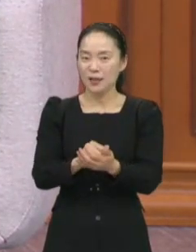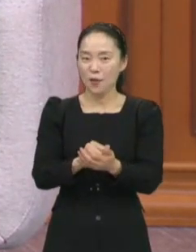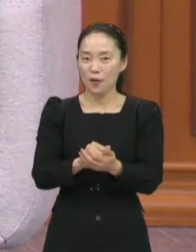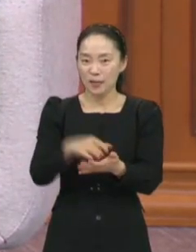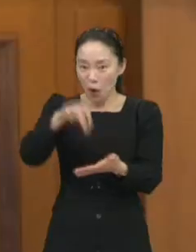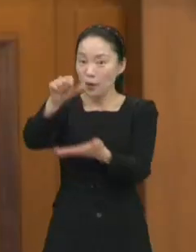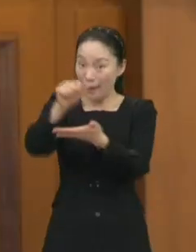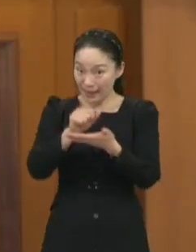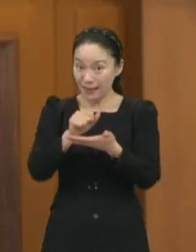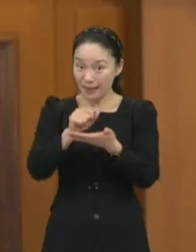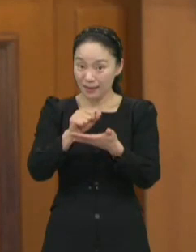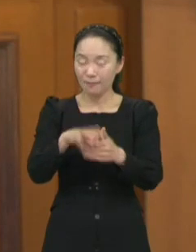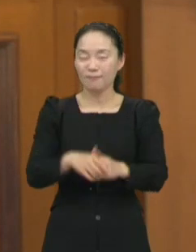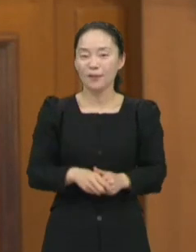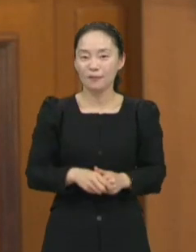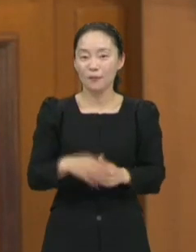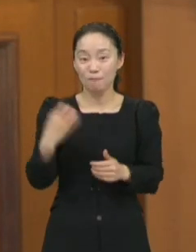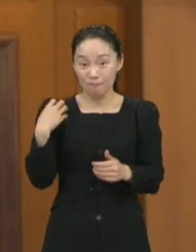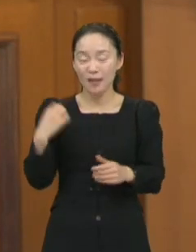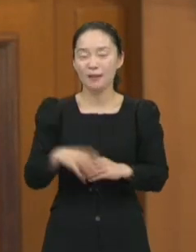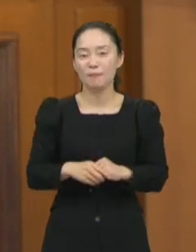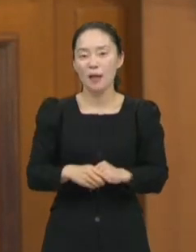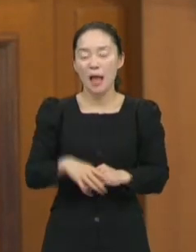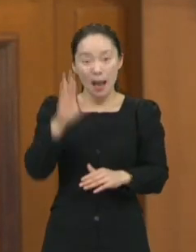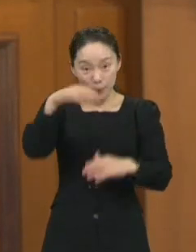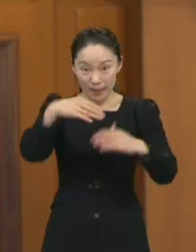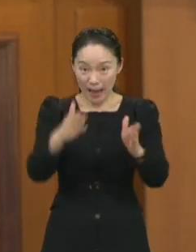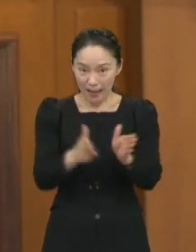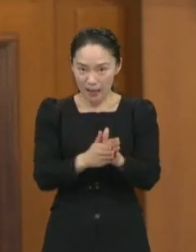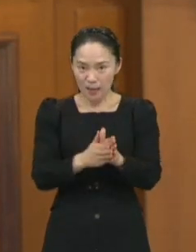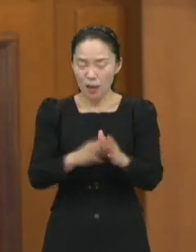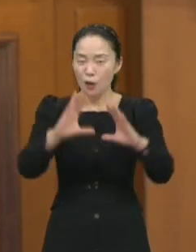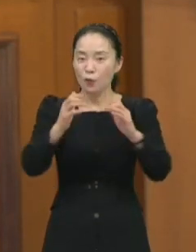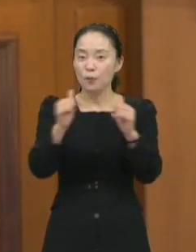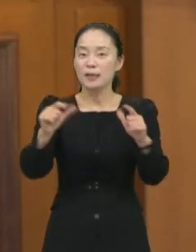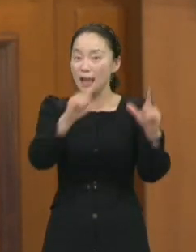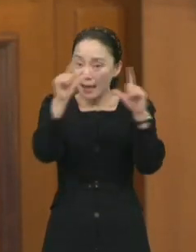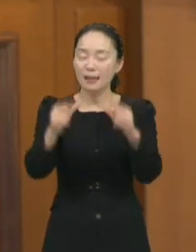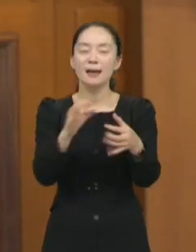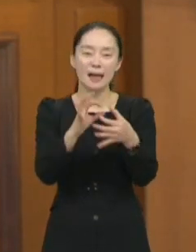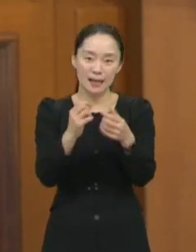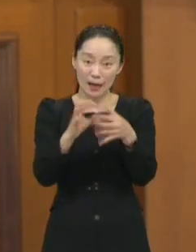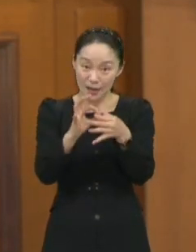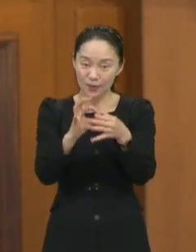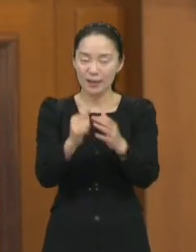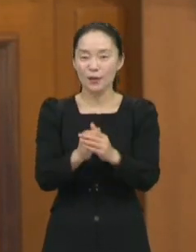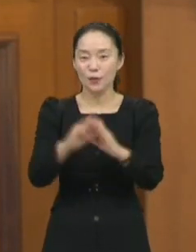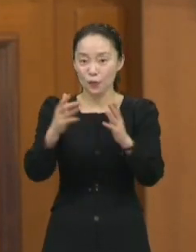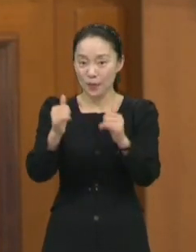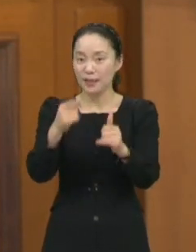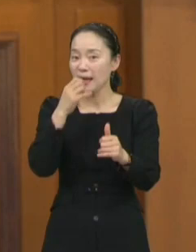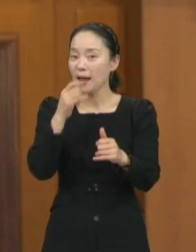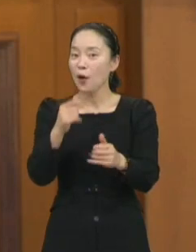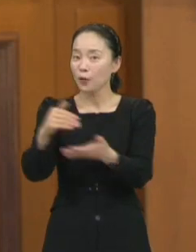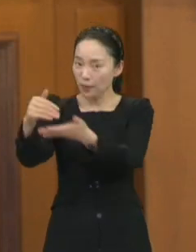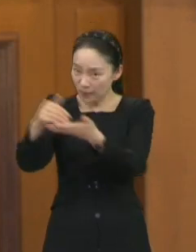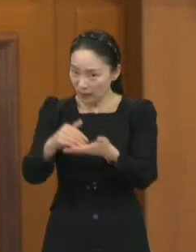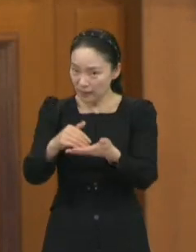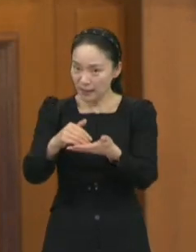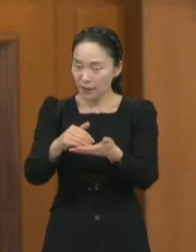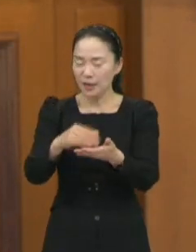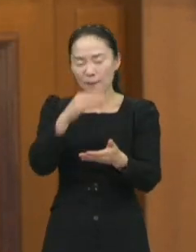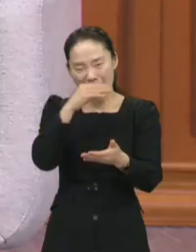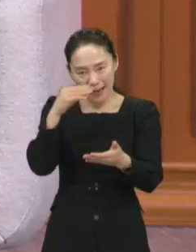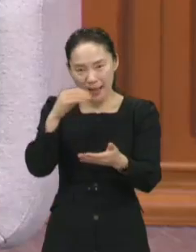조직입니다 앞으로는 당이 민생과 관련해서 국민들의 목소리를 좀더